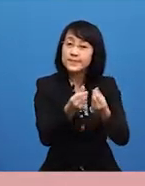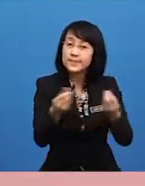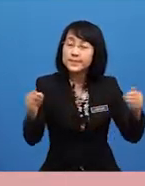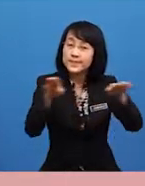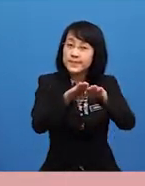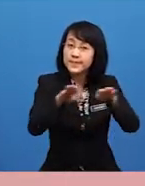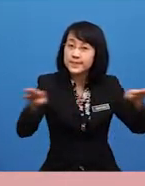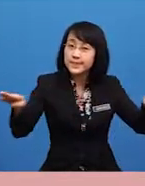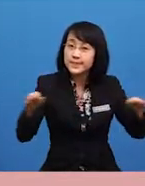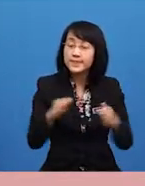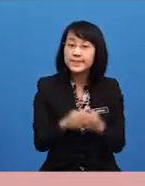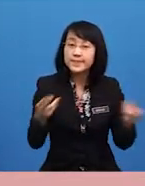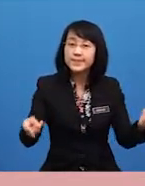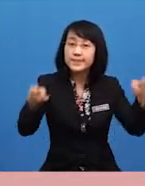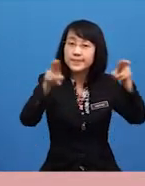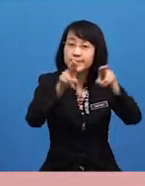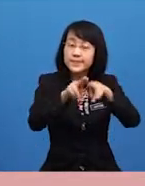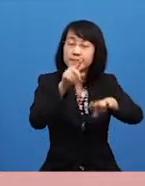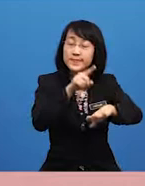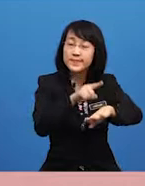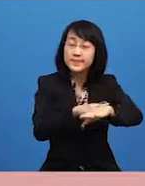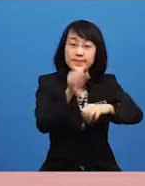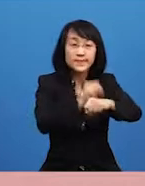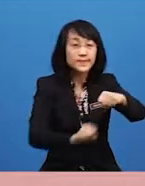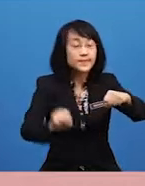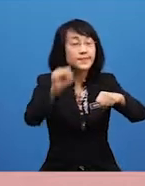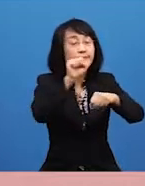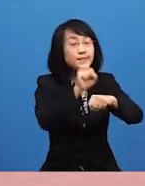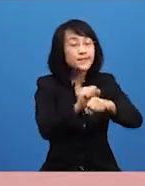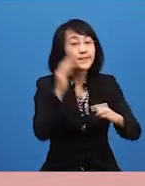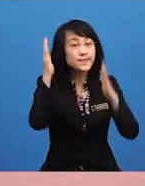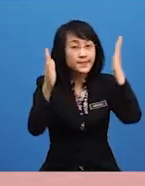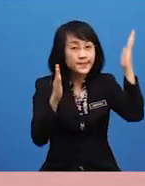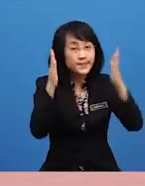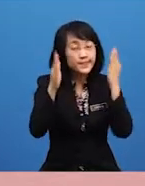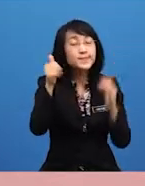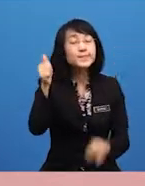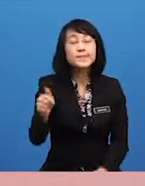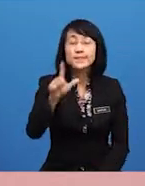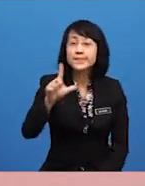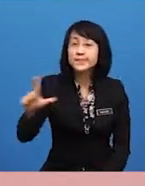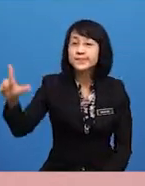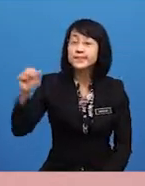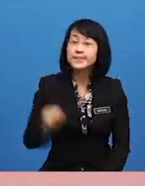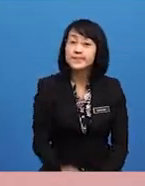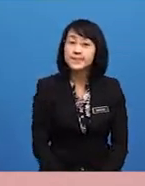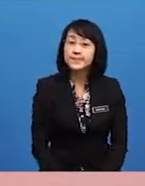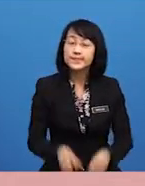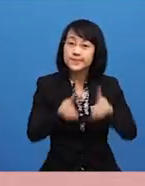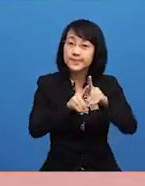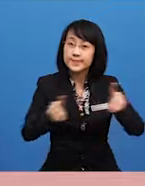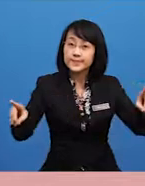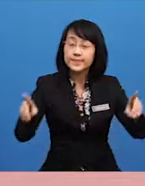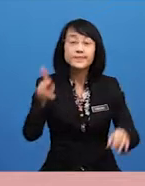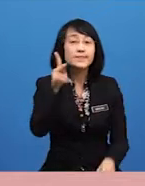pamah yang utama di semenanjung Malaysia ialah Dataran